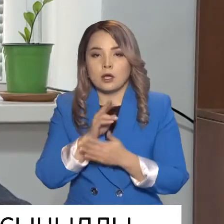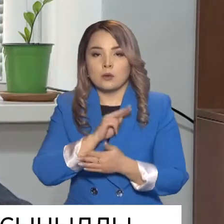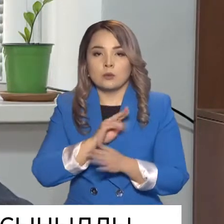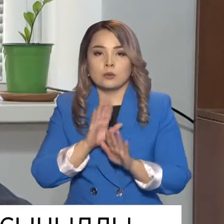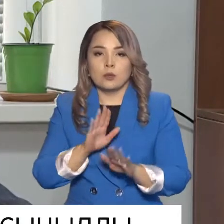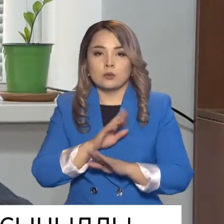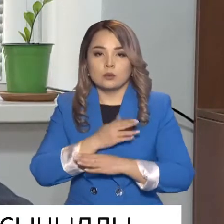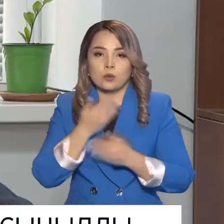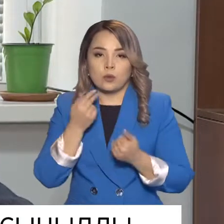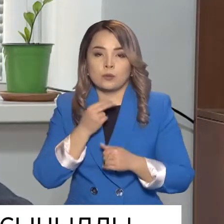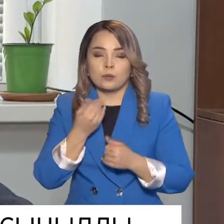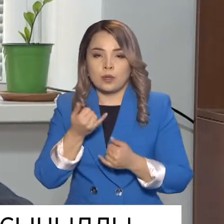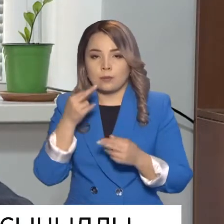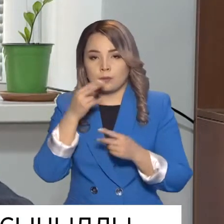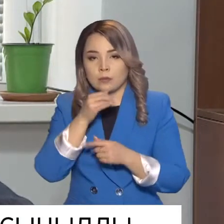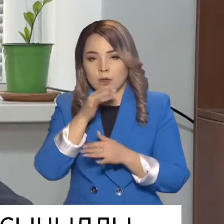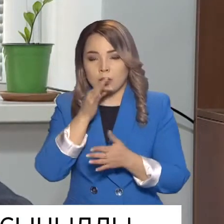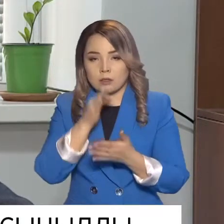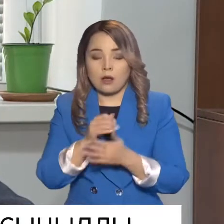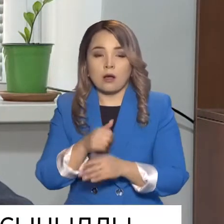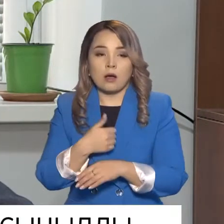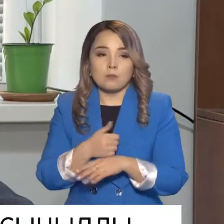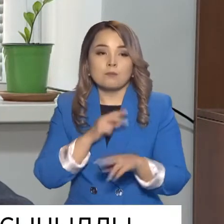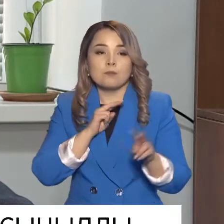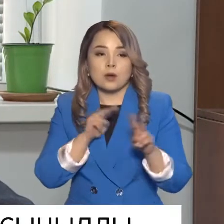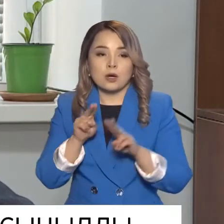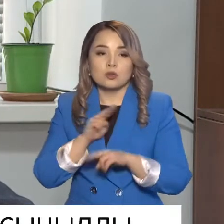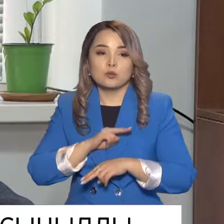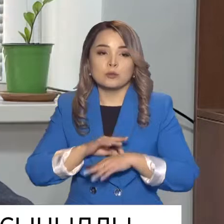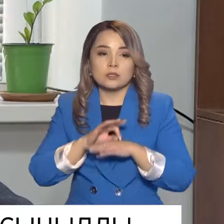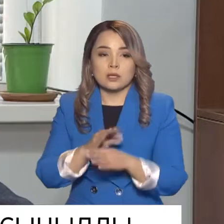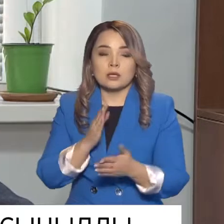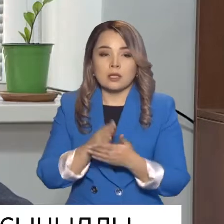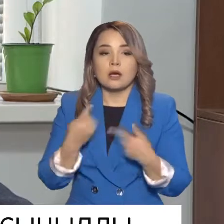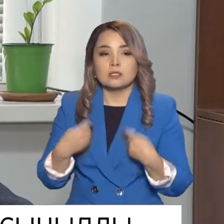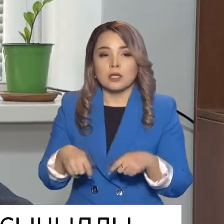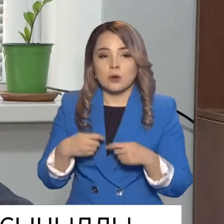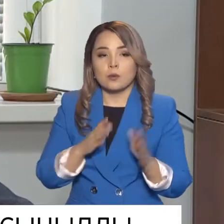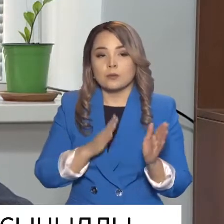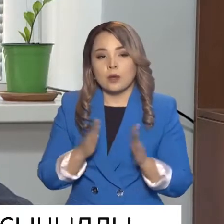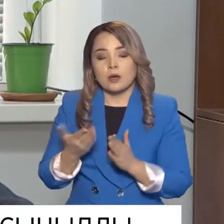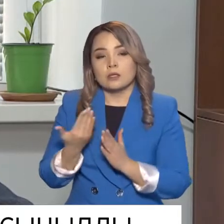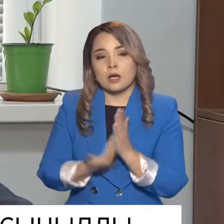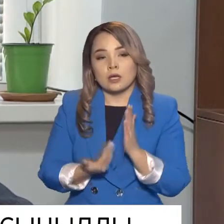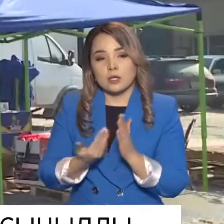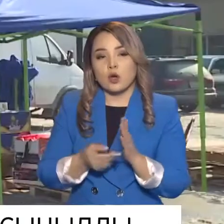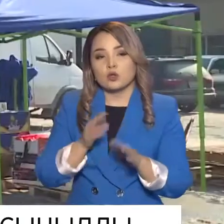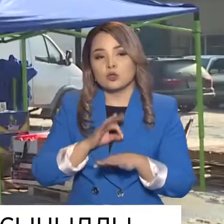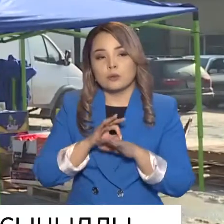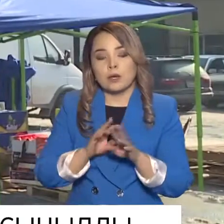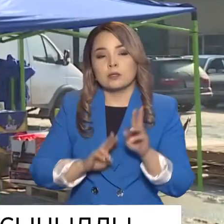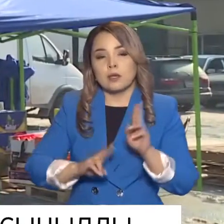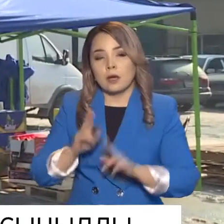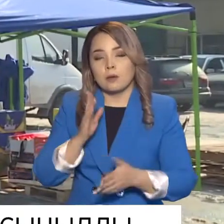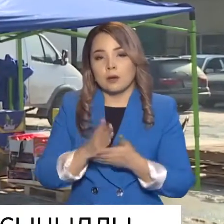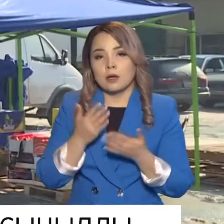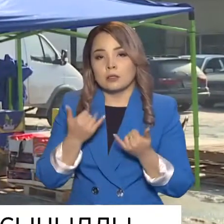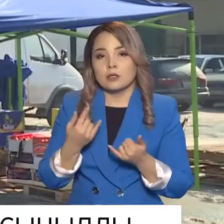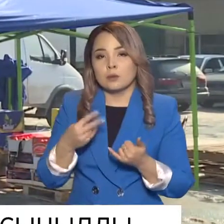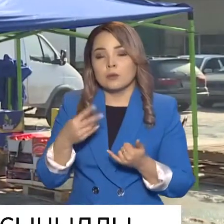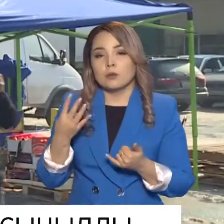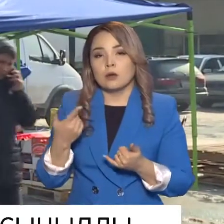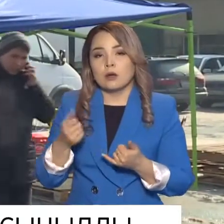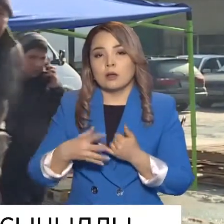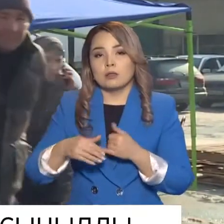ғана қателеспейді. Біздің әкімшілік, бақылаушыларымыз саудагерлер арасында жүйелі түрде түсіндіру жұмыстарын жүргізеді. Аумағы 24 гектарды